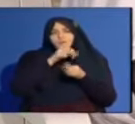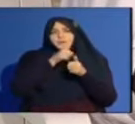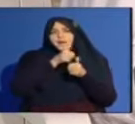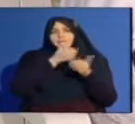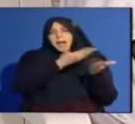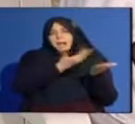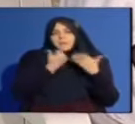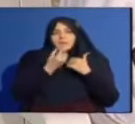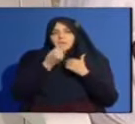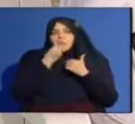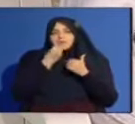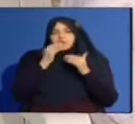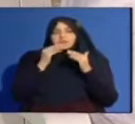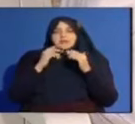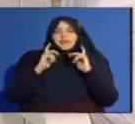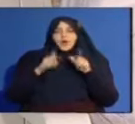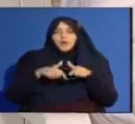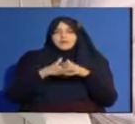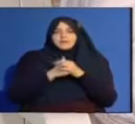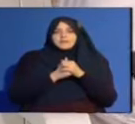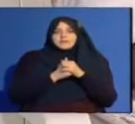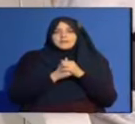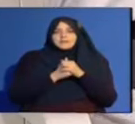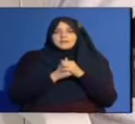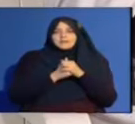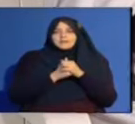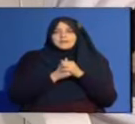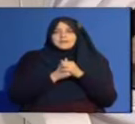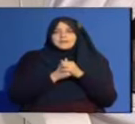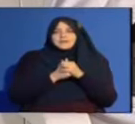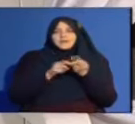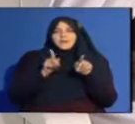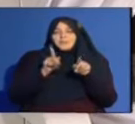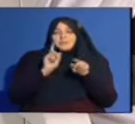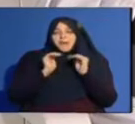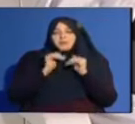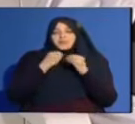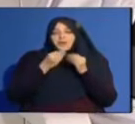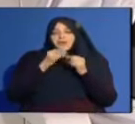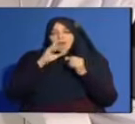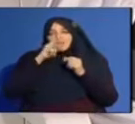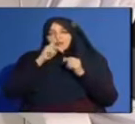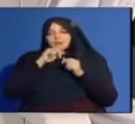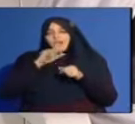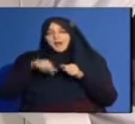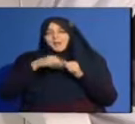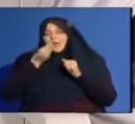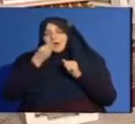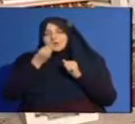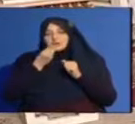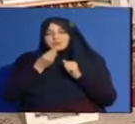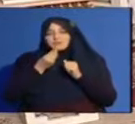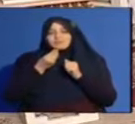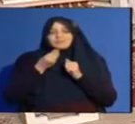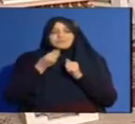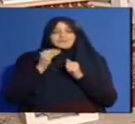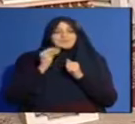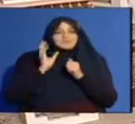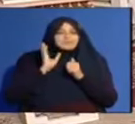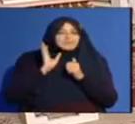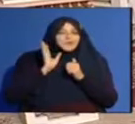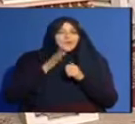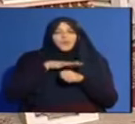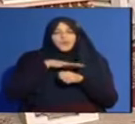من طرق، لانه اذا كان ولفوا اكل الحرام يعني ايضا سينشؤون على ذلك، وهذا الامر